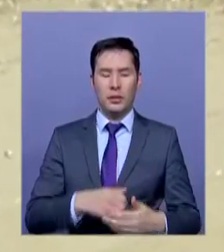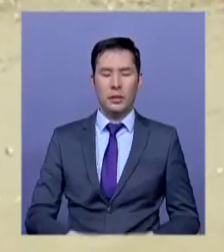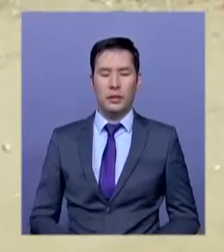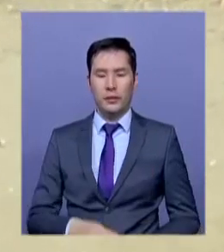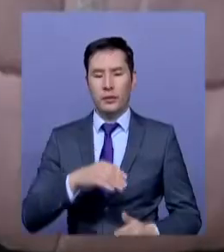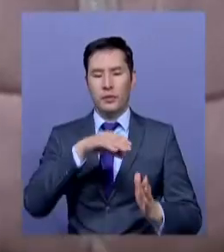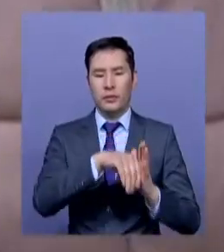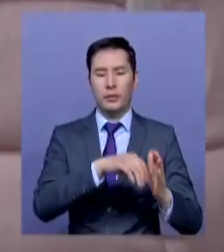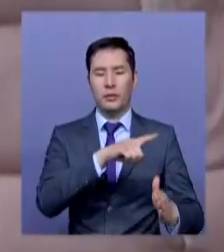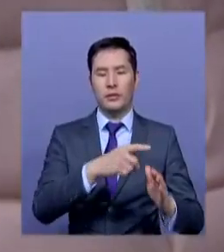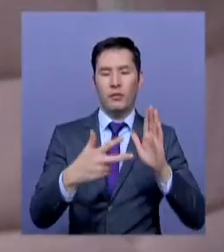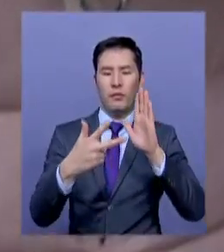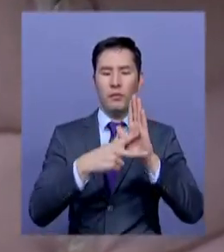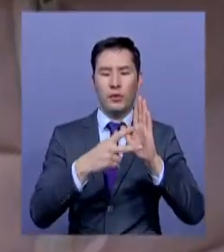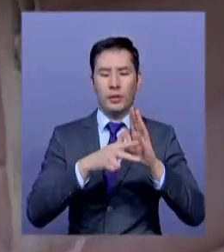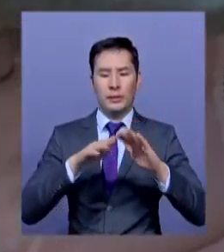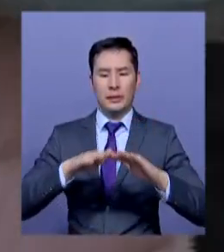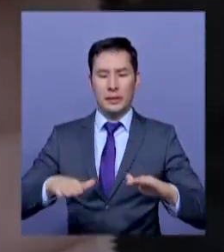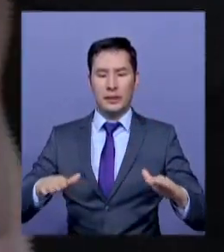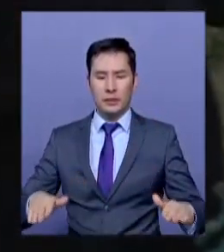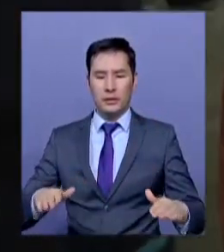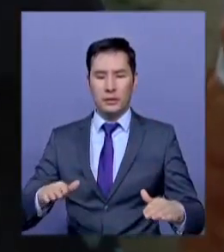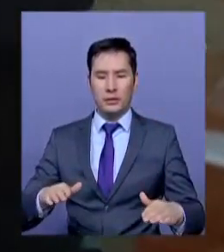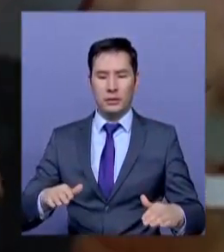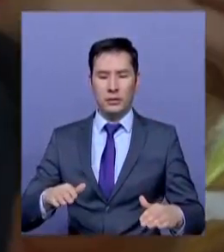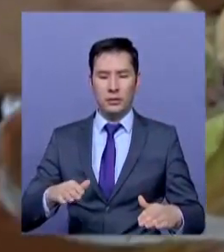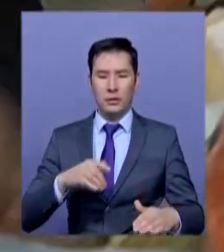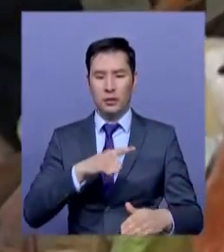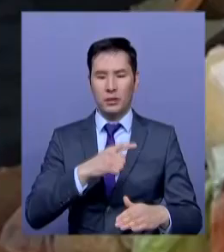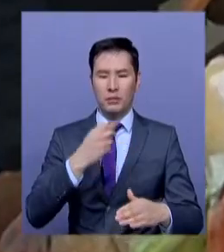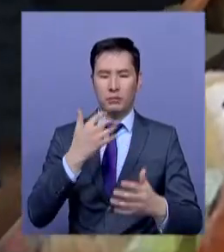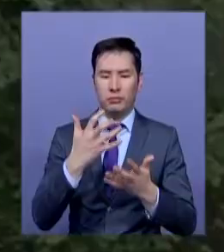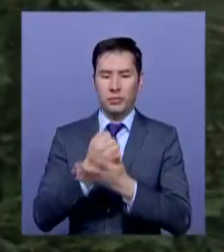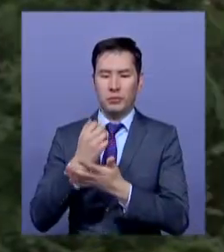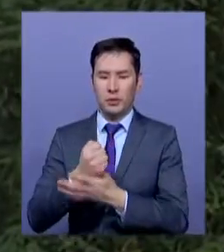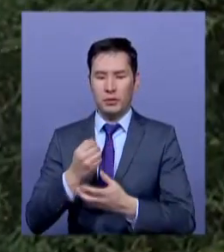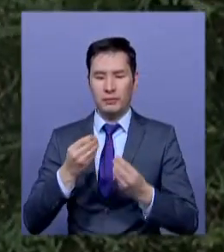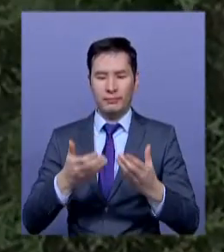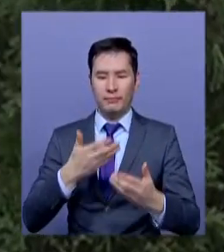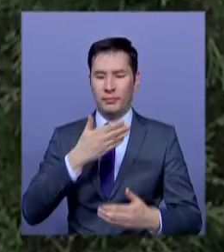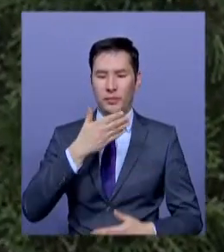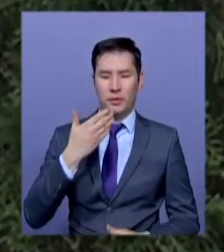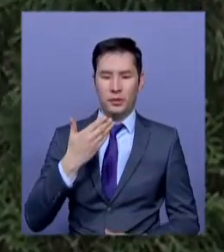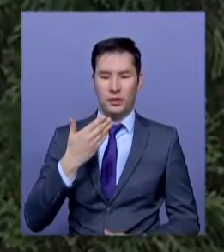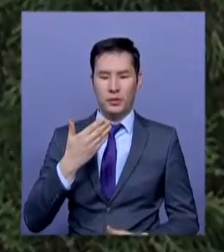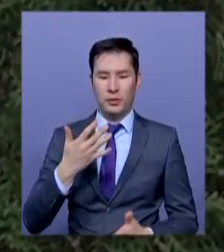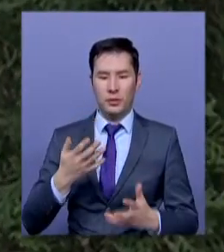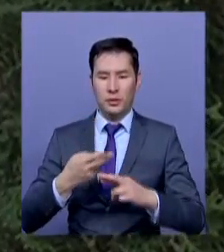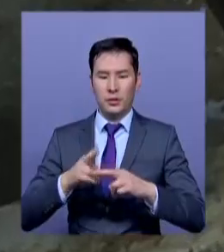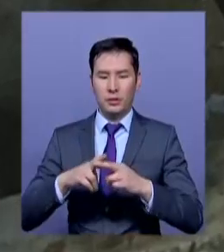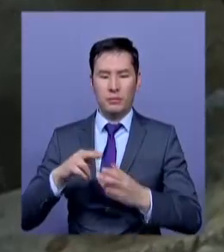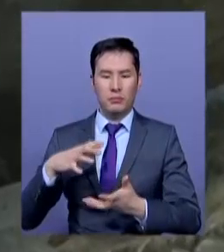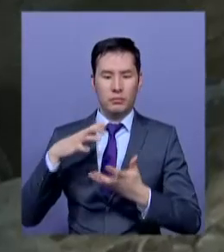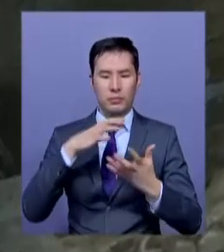8 баланы өсіріп отырған ерлі зайыптылардың тұрақты табысы жоқ. Әрістің басын бір шалып, нәпақасын тауып жүр. Жанұя